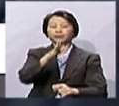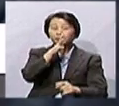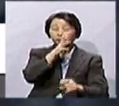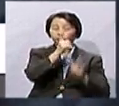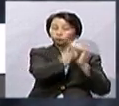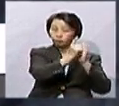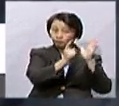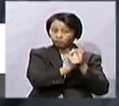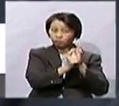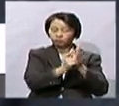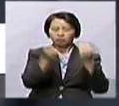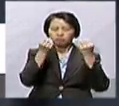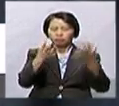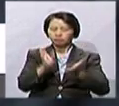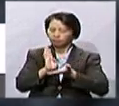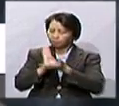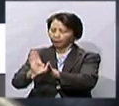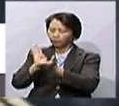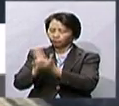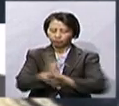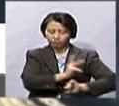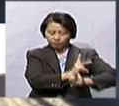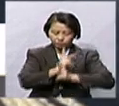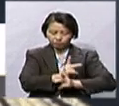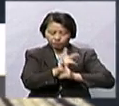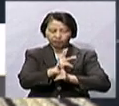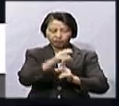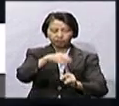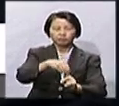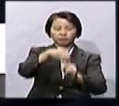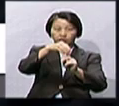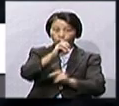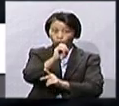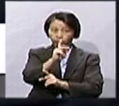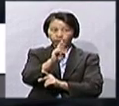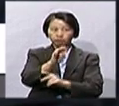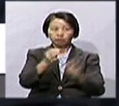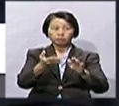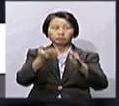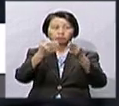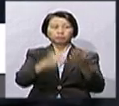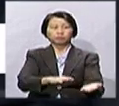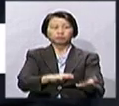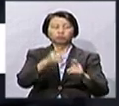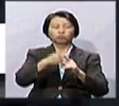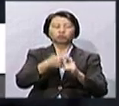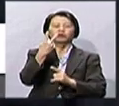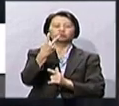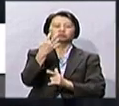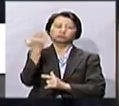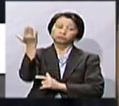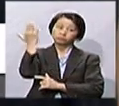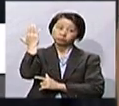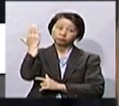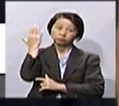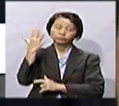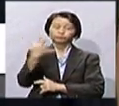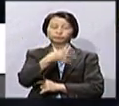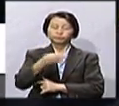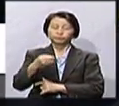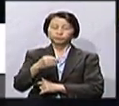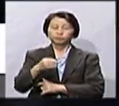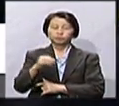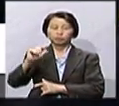yang sebelum ini banyak membantu menjaga anak istimewanya itu meninggal dunia Februari lalu. Selain